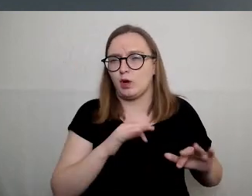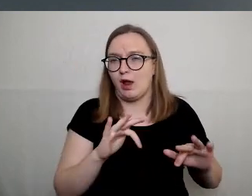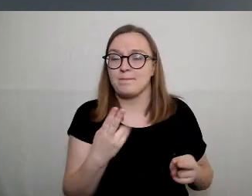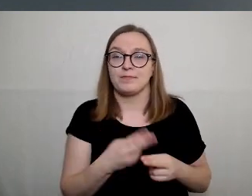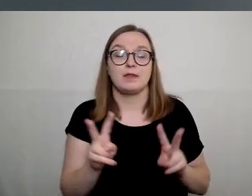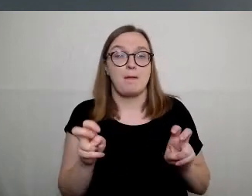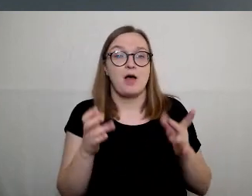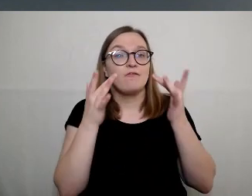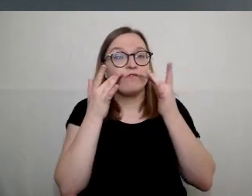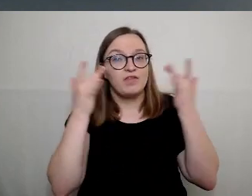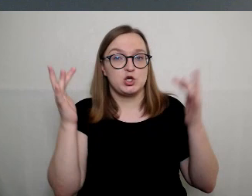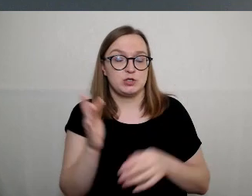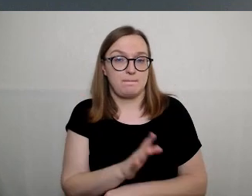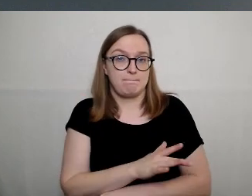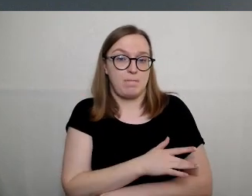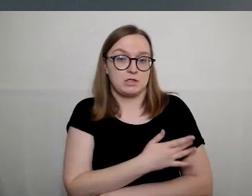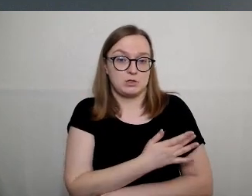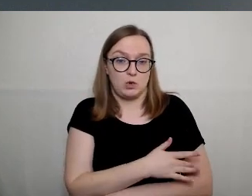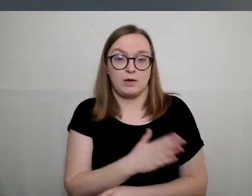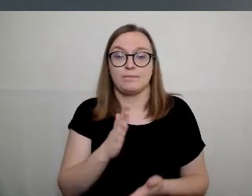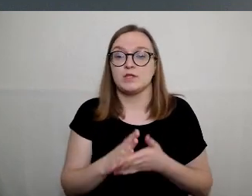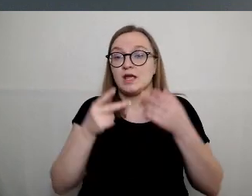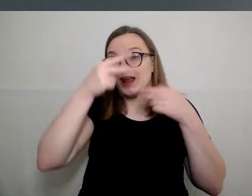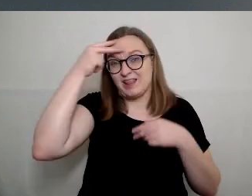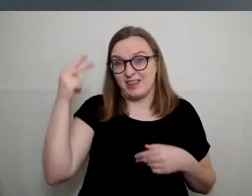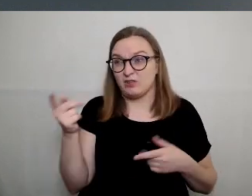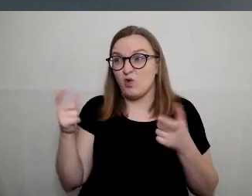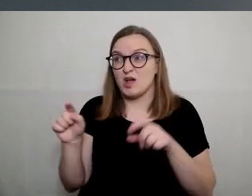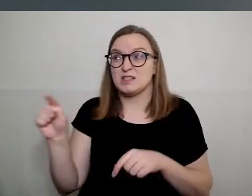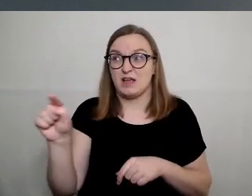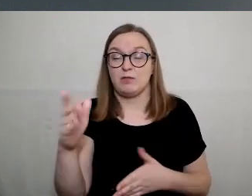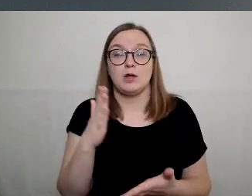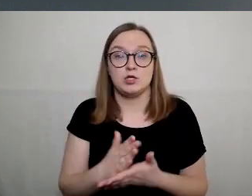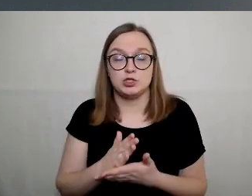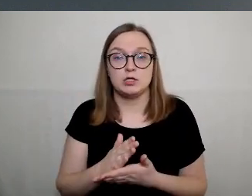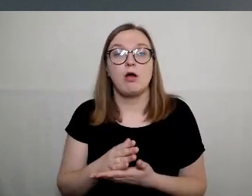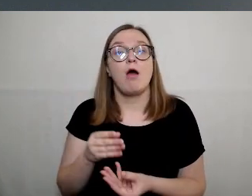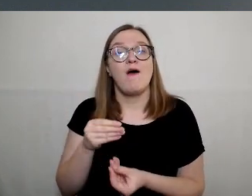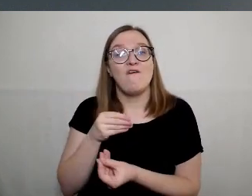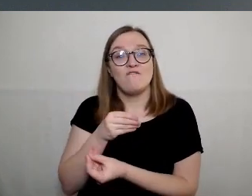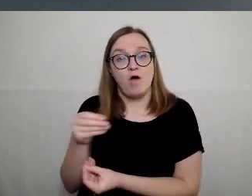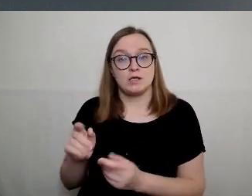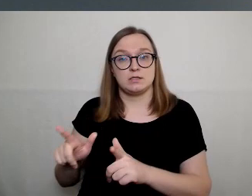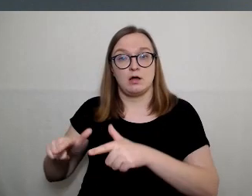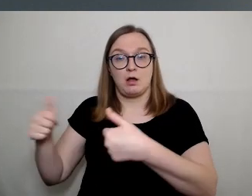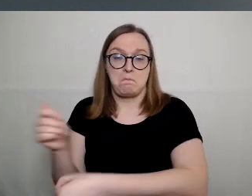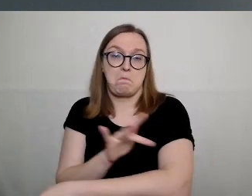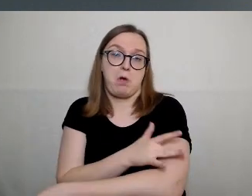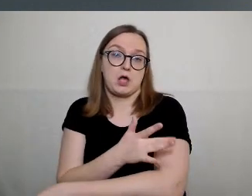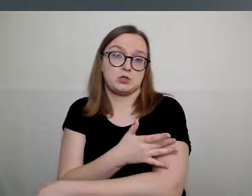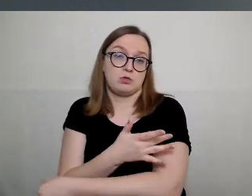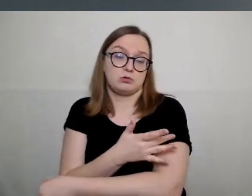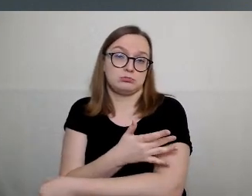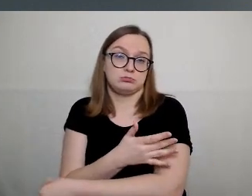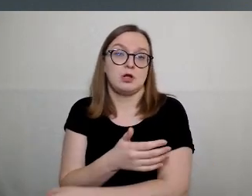Tam kai kuriuose Lietuvos savivaldybėse yra įleistas verslas. Jis pasitelktas tam, kad būtų tos